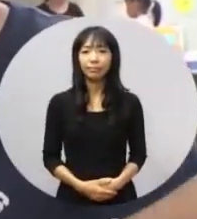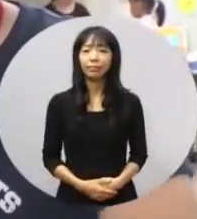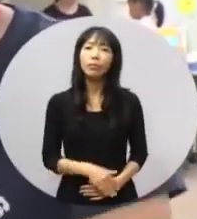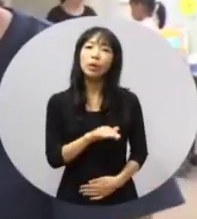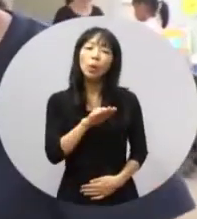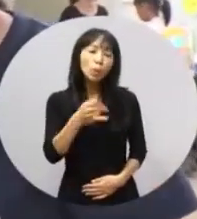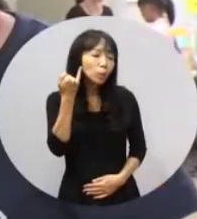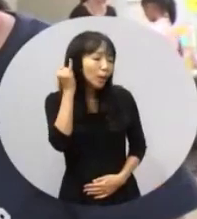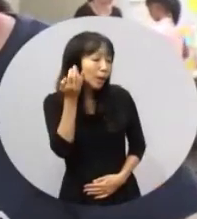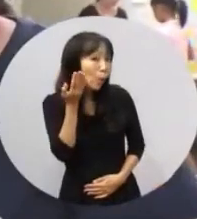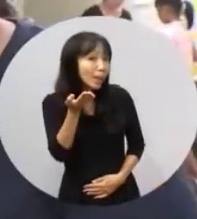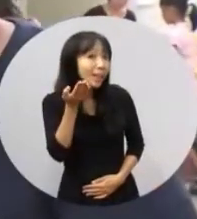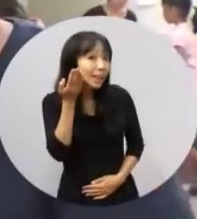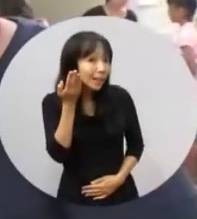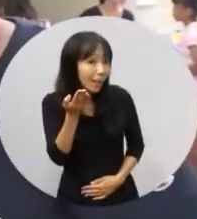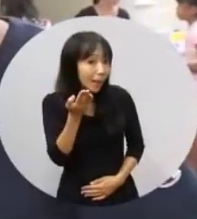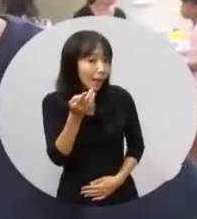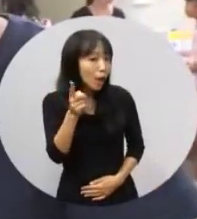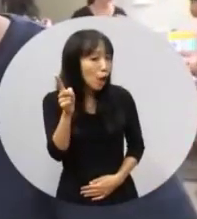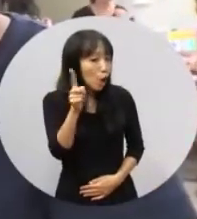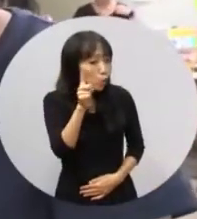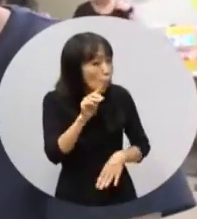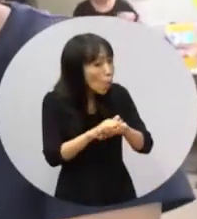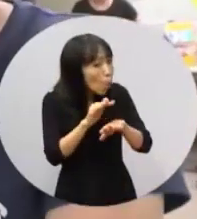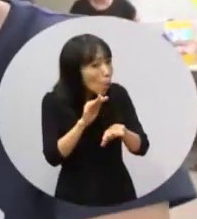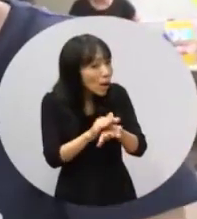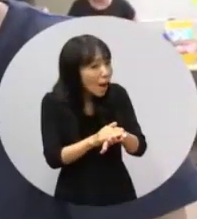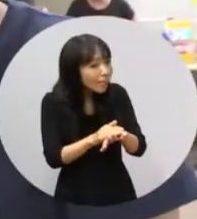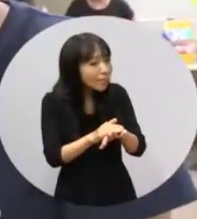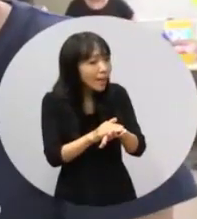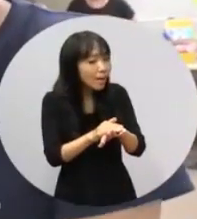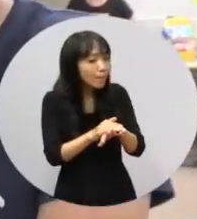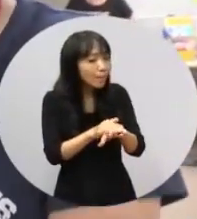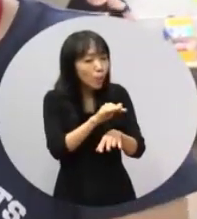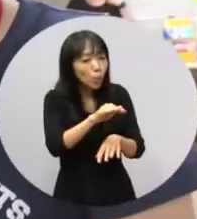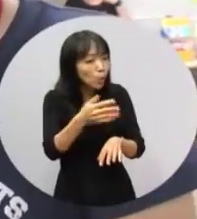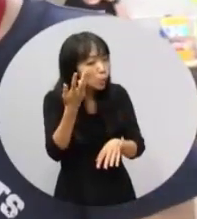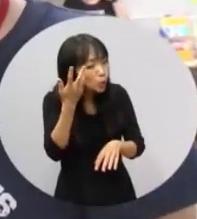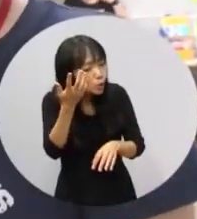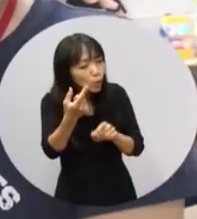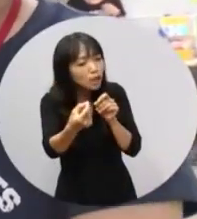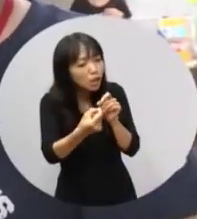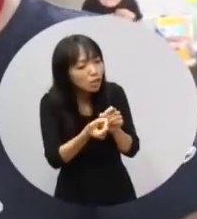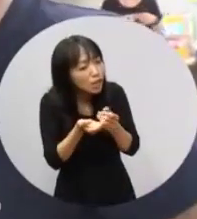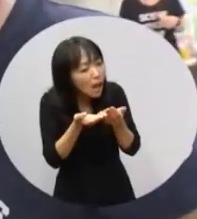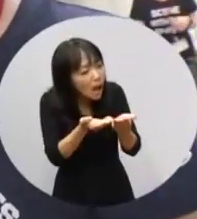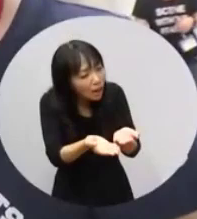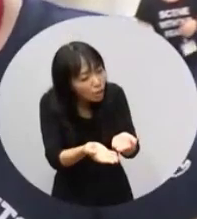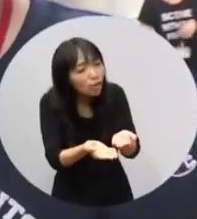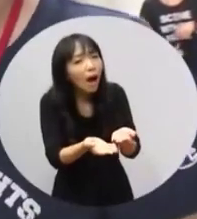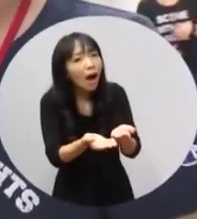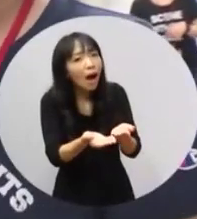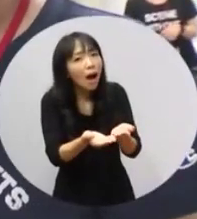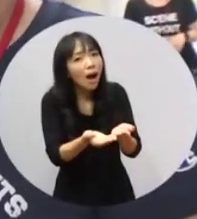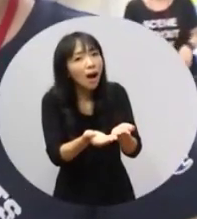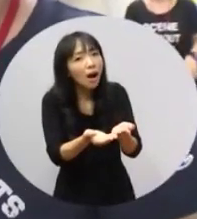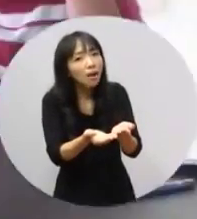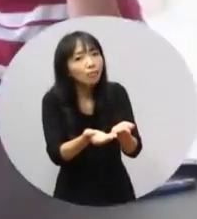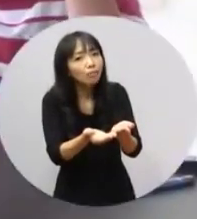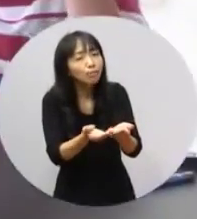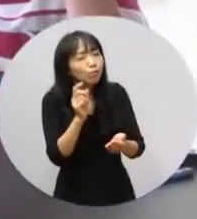猫どんなマエケンを引いてどうそれ子どものたちの理想に近づけてあげるか